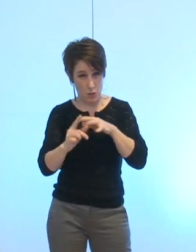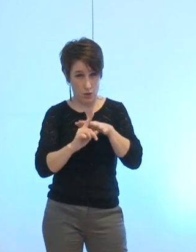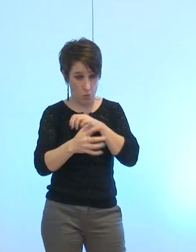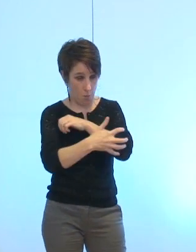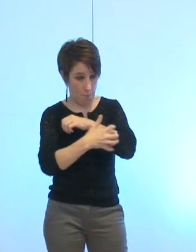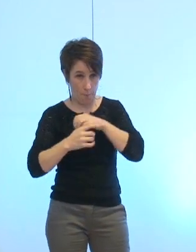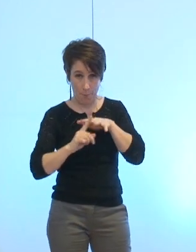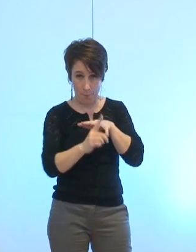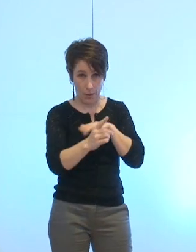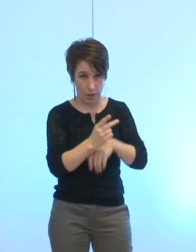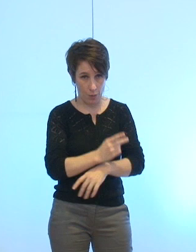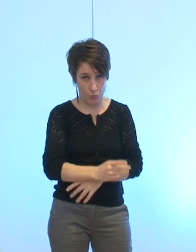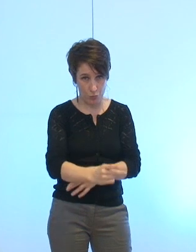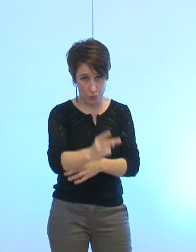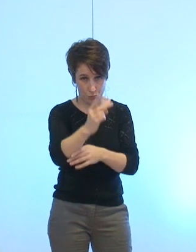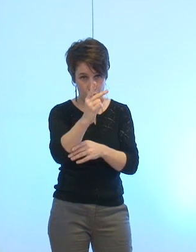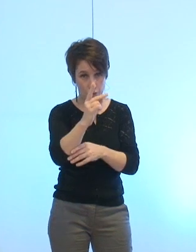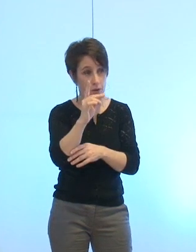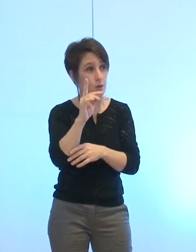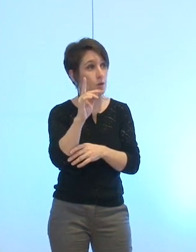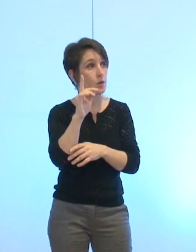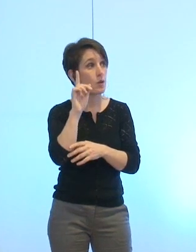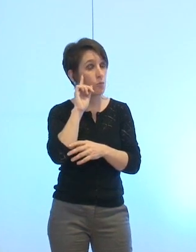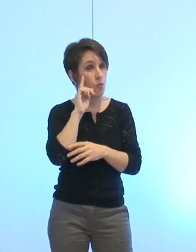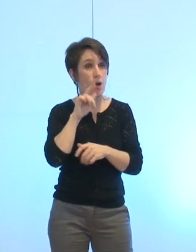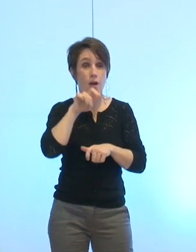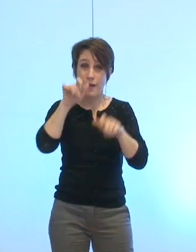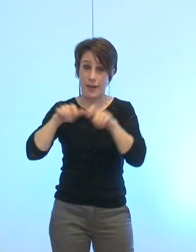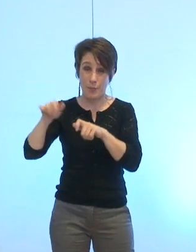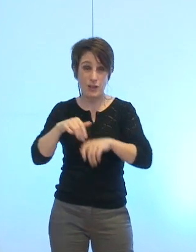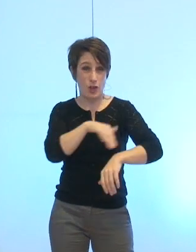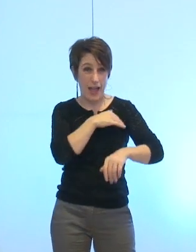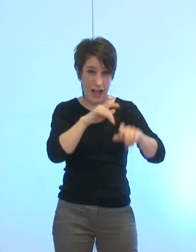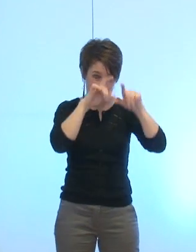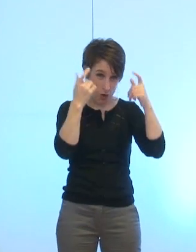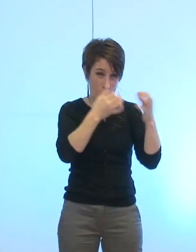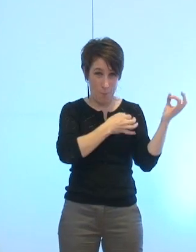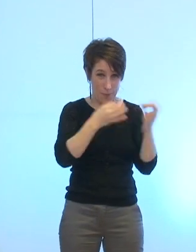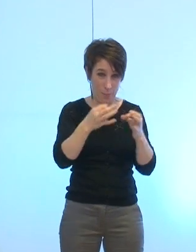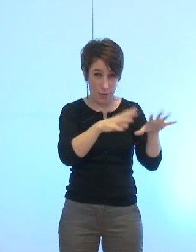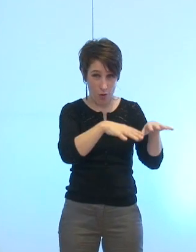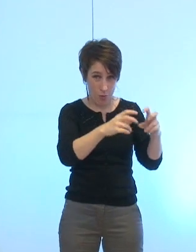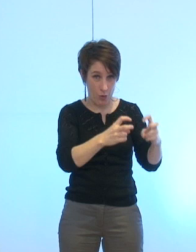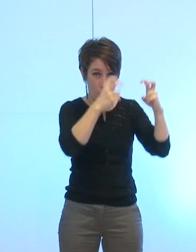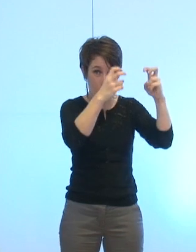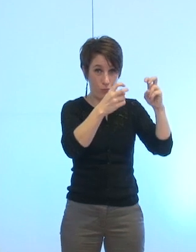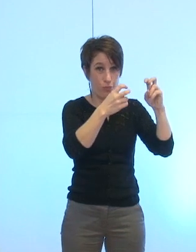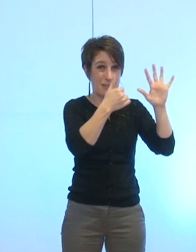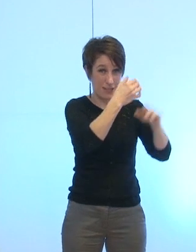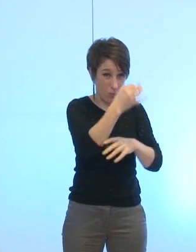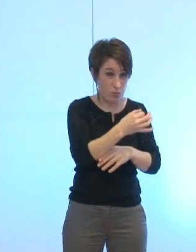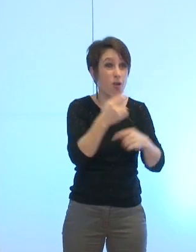années les agents permanents ont augmenté de 6 % alors que les agents non permanents ont augmenté de 67